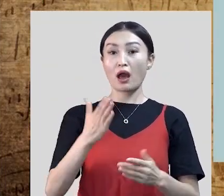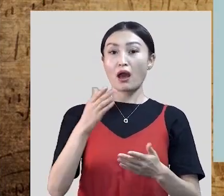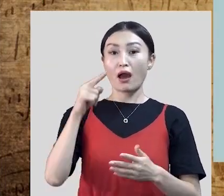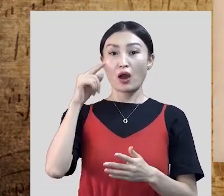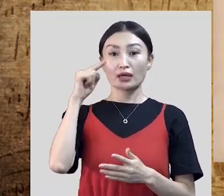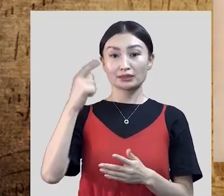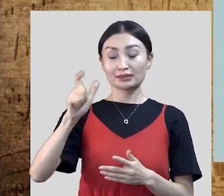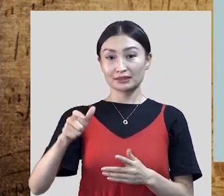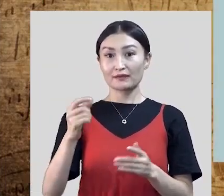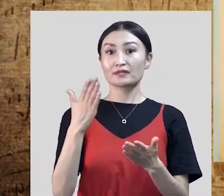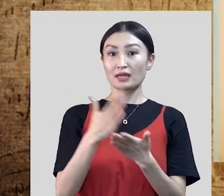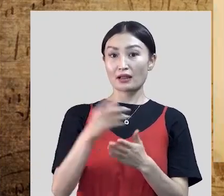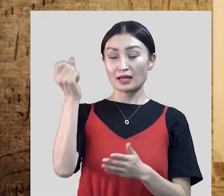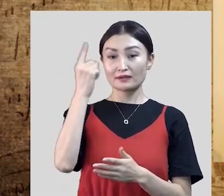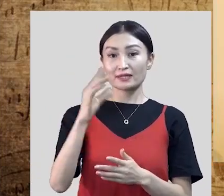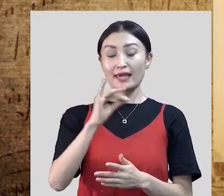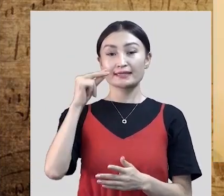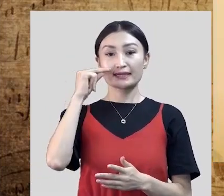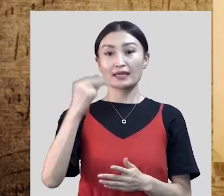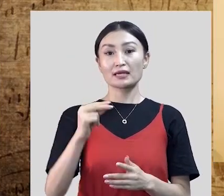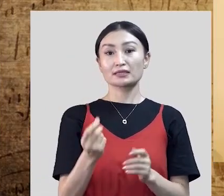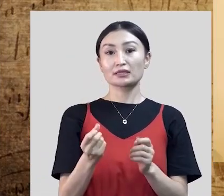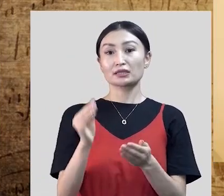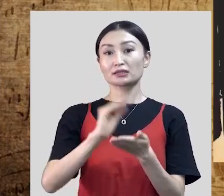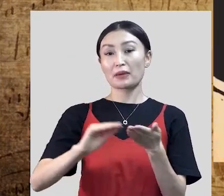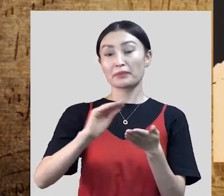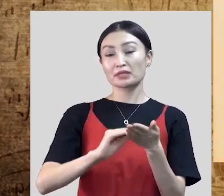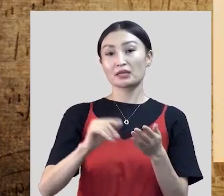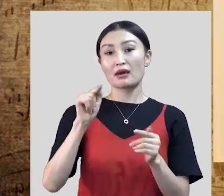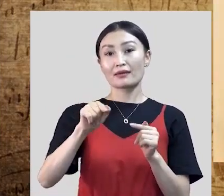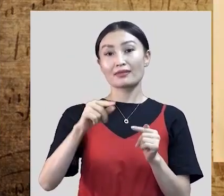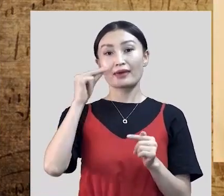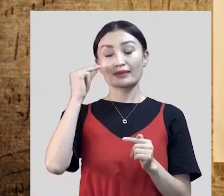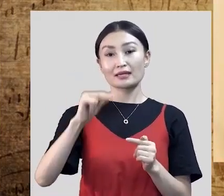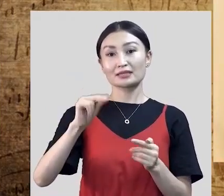кыргыз. Стало же известным нам это из китайских источников, написанных тогда